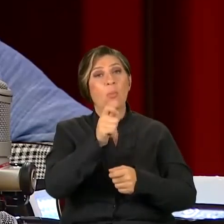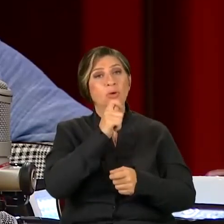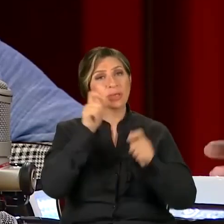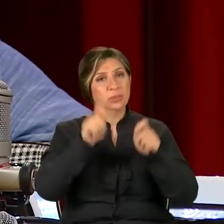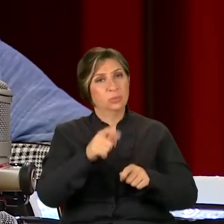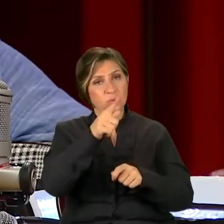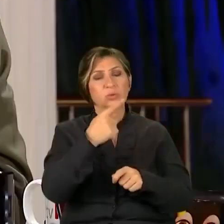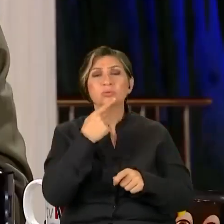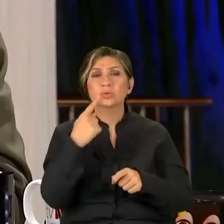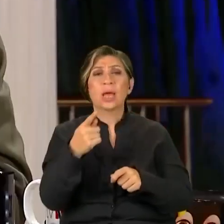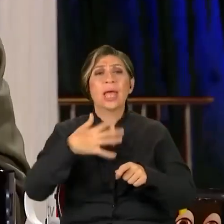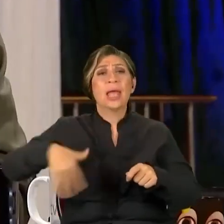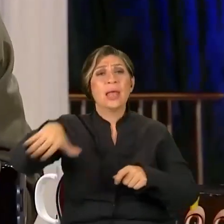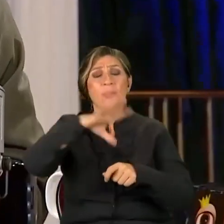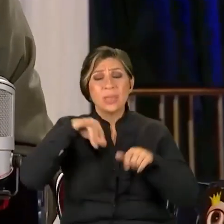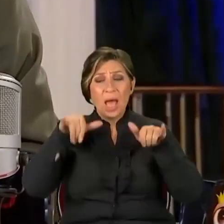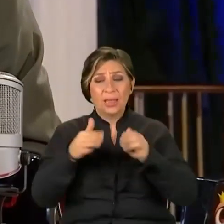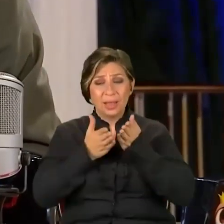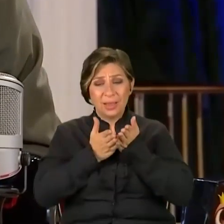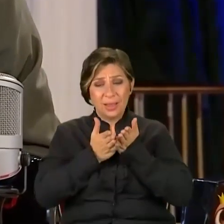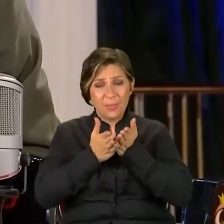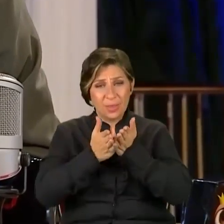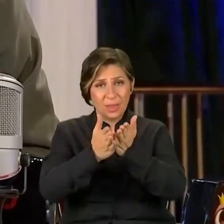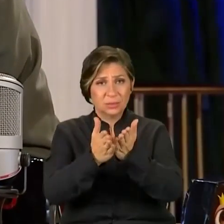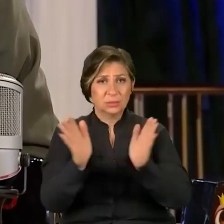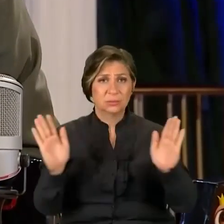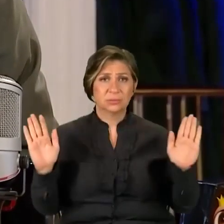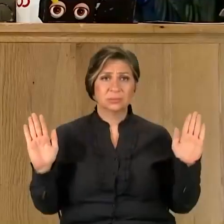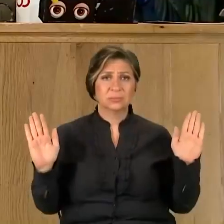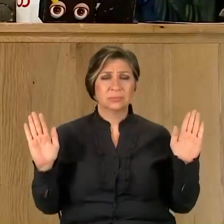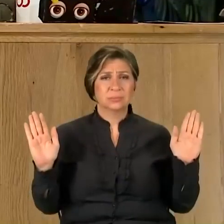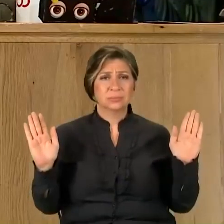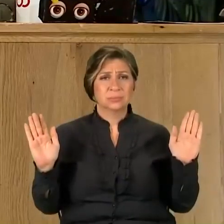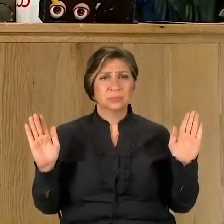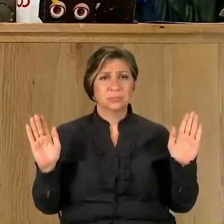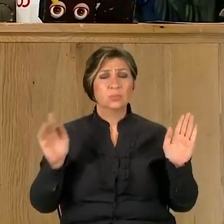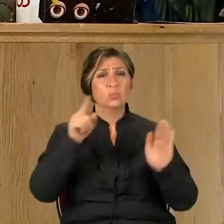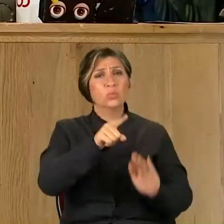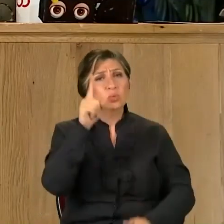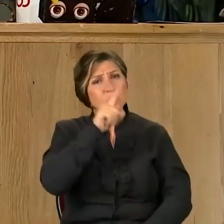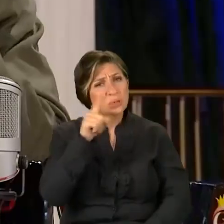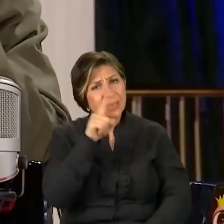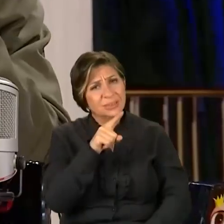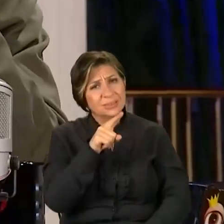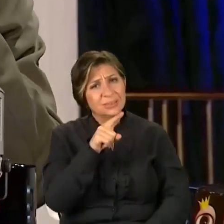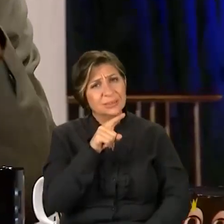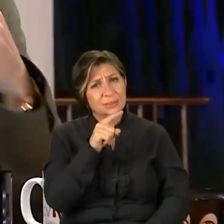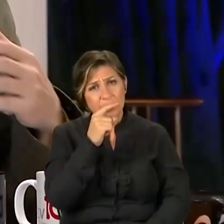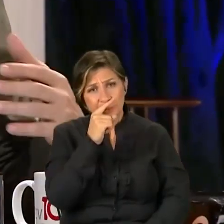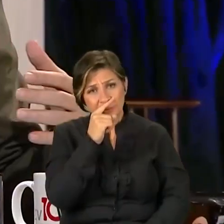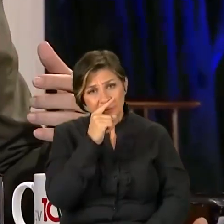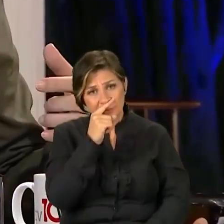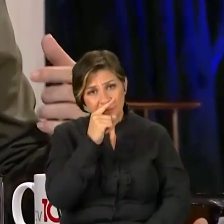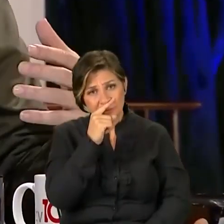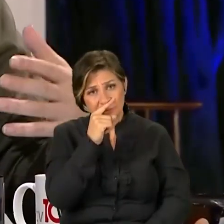röportaj yapıyorsun ve diyorsun ki hepimiz aynı gemideyiz göre söylediğim bu bütün söylediğim bu ve bu yüzden aa